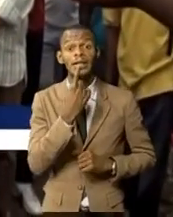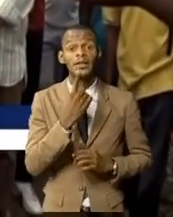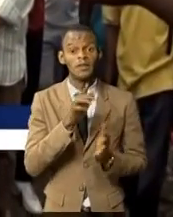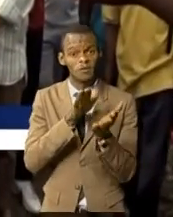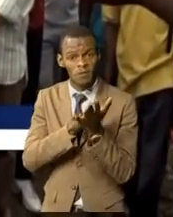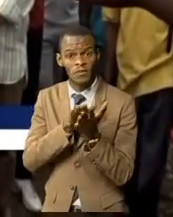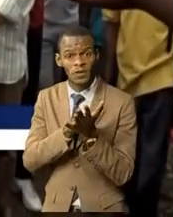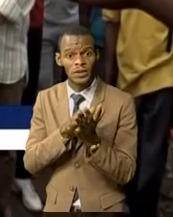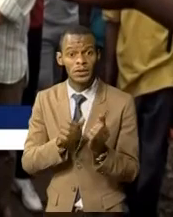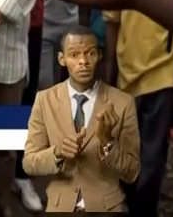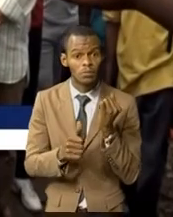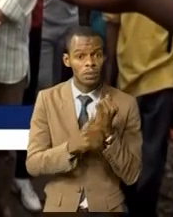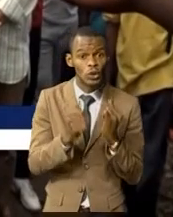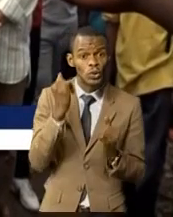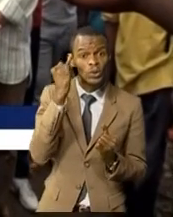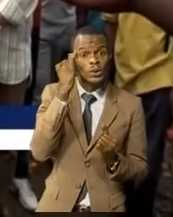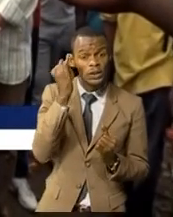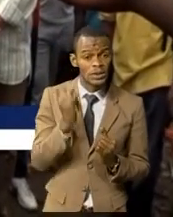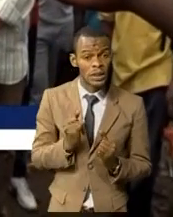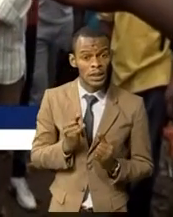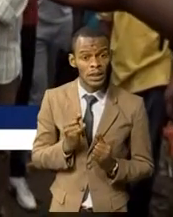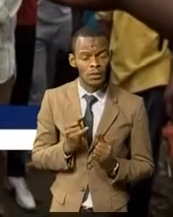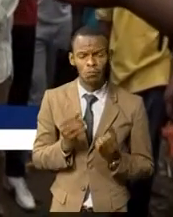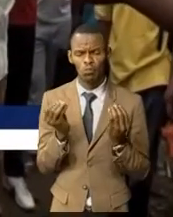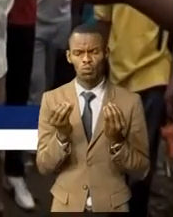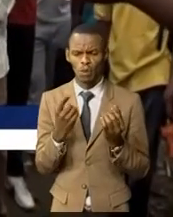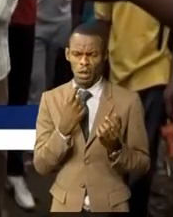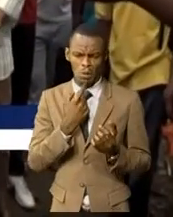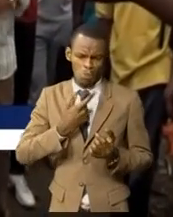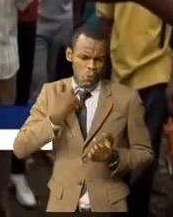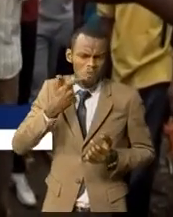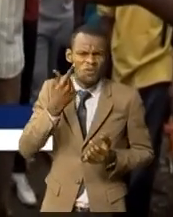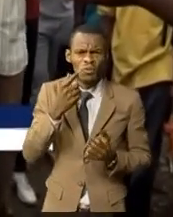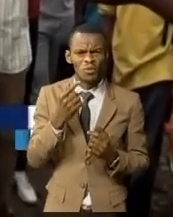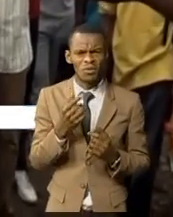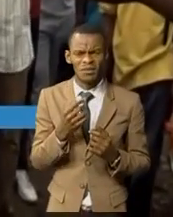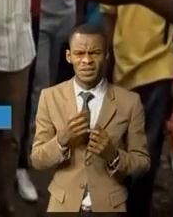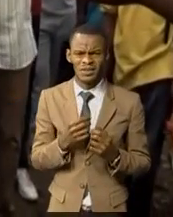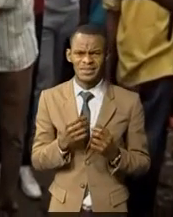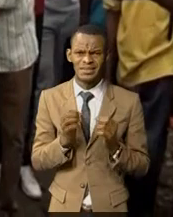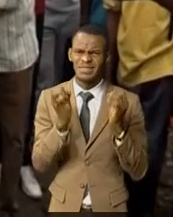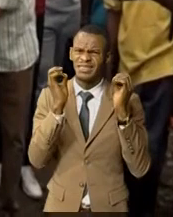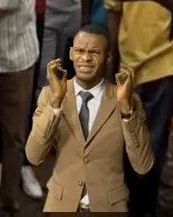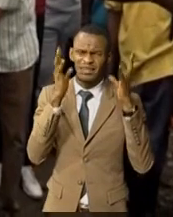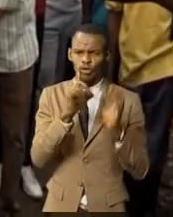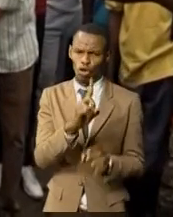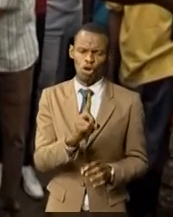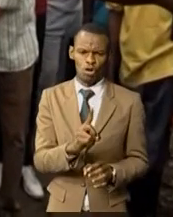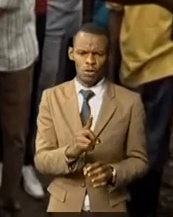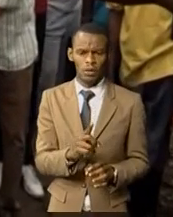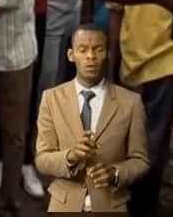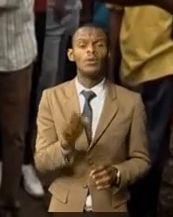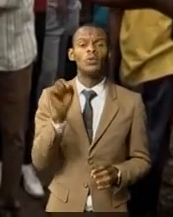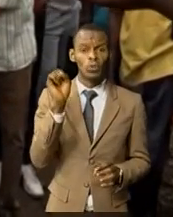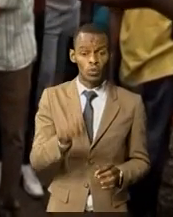vont dire non, il exagère. Je n'exagère pas. C'est-à-dire que je présente les choses telles qu'elles sont. Si nous tous